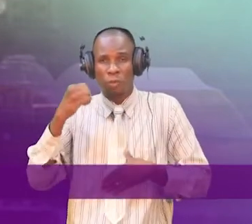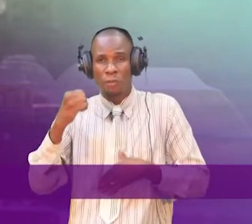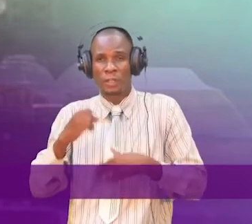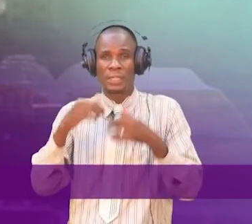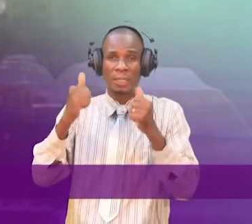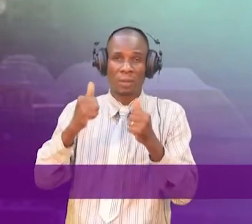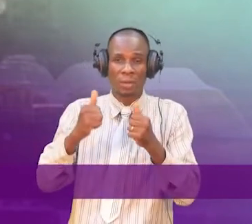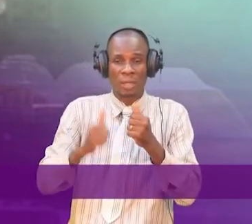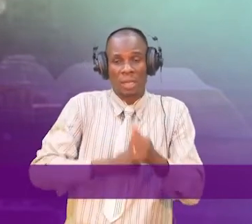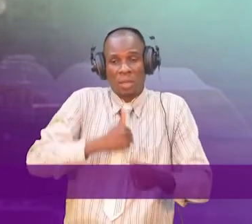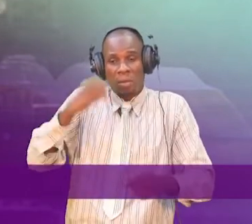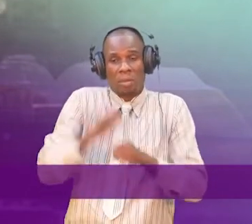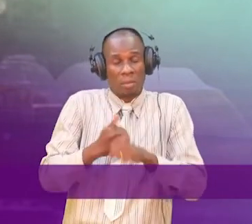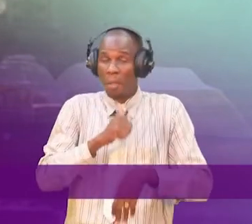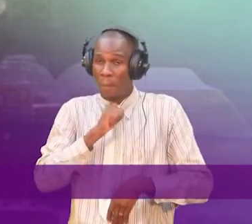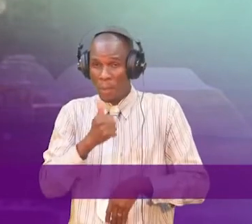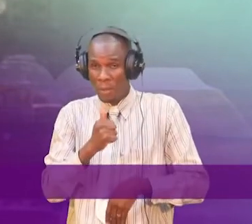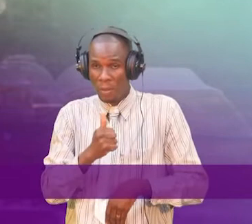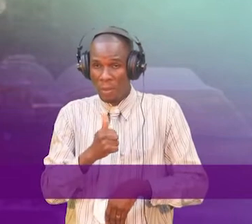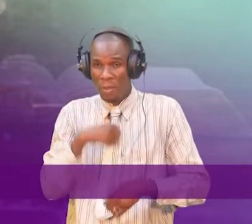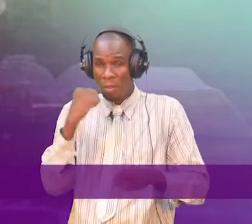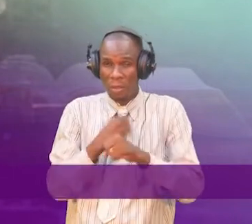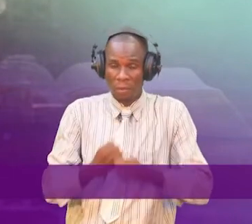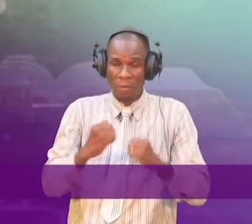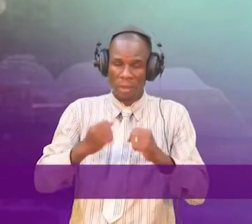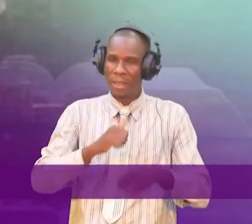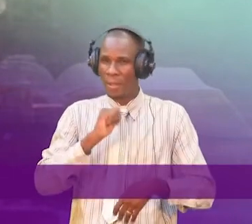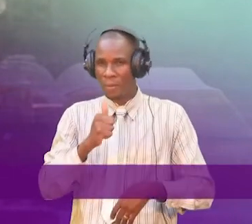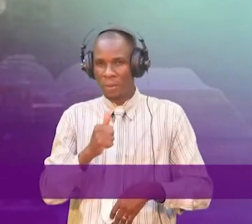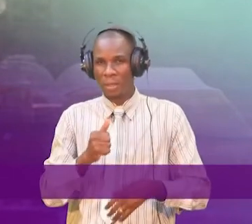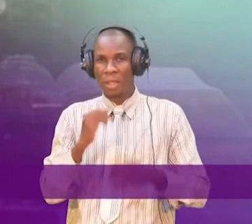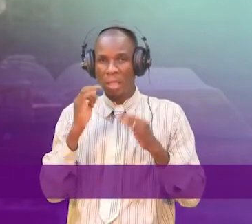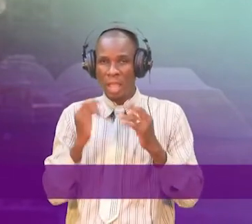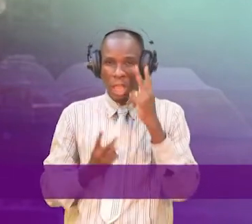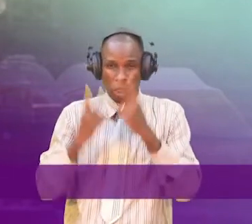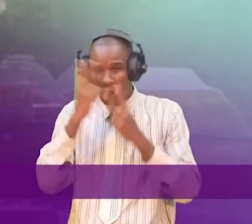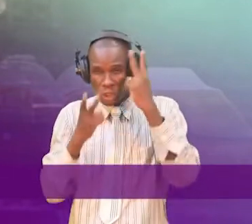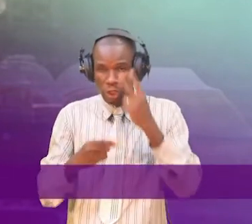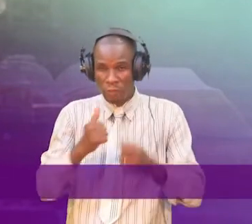bozali kozwa makila oyo masopana kine kulusu na ntina?